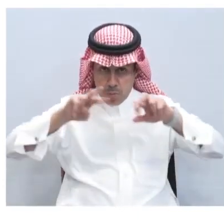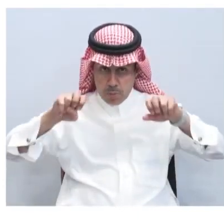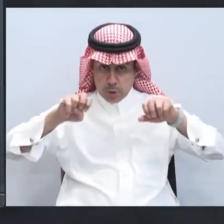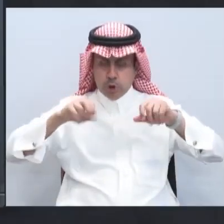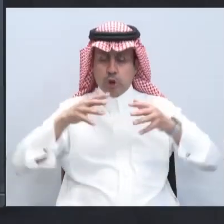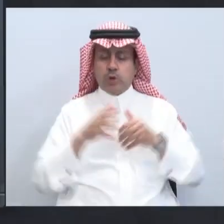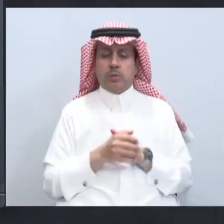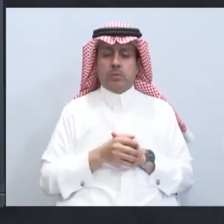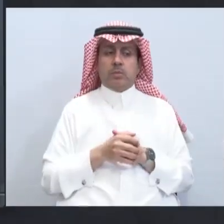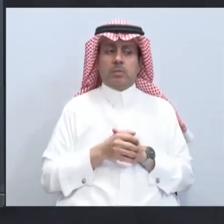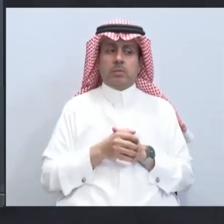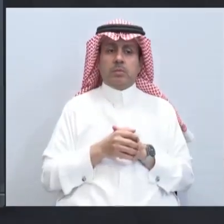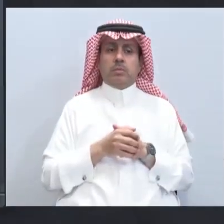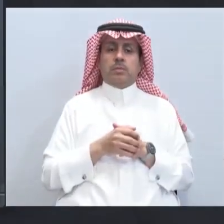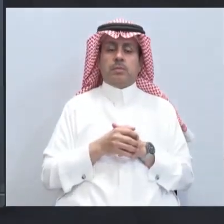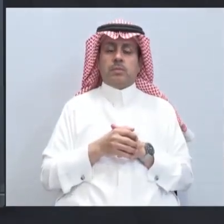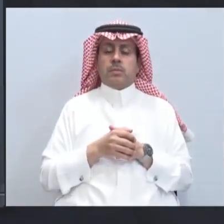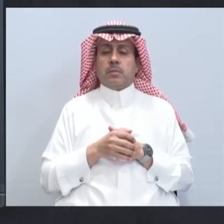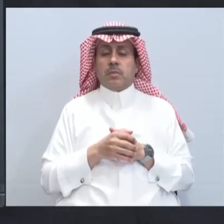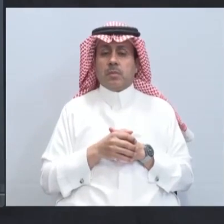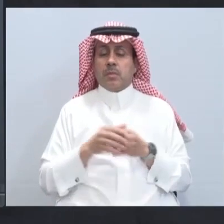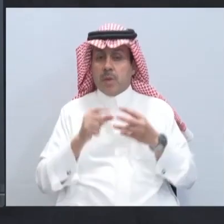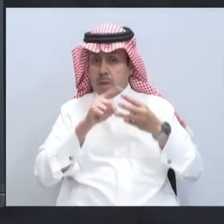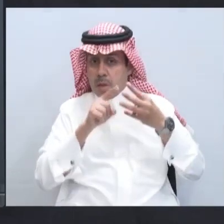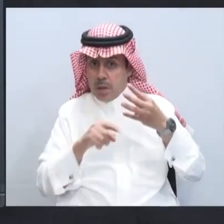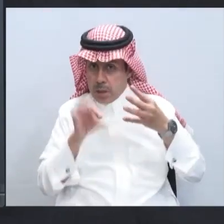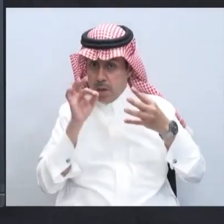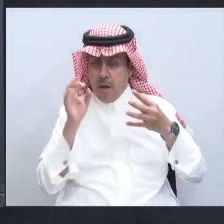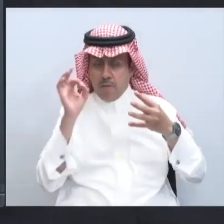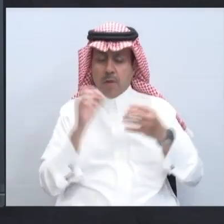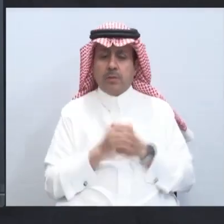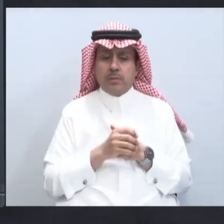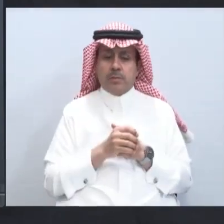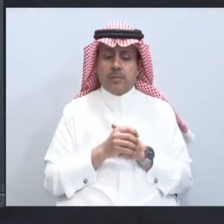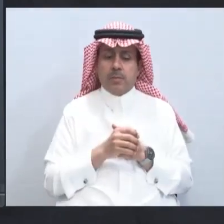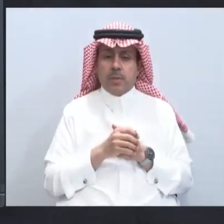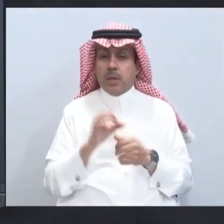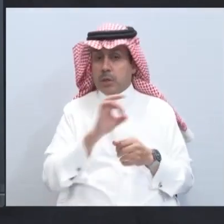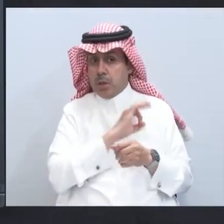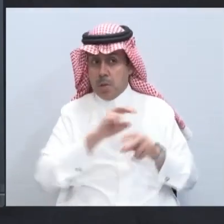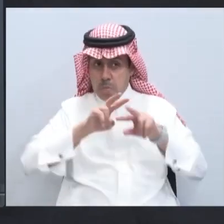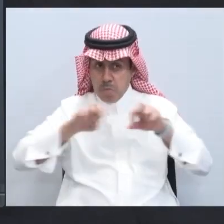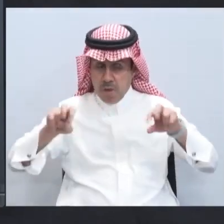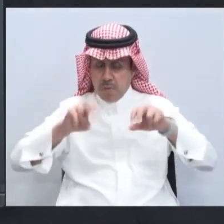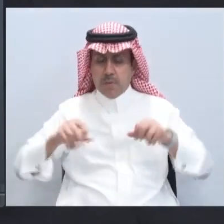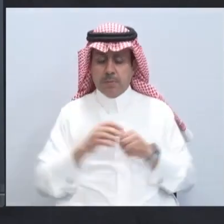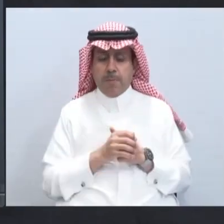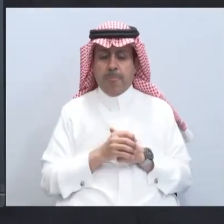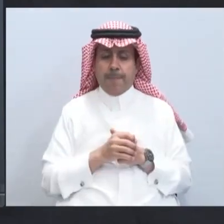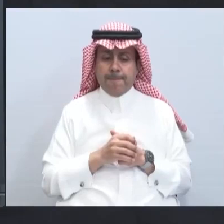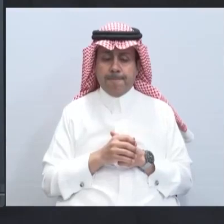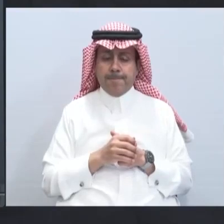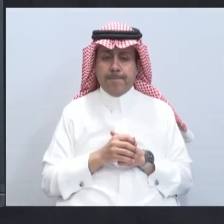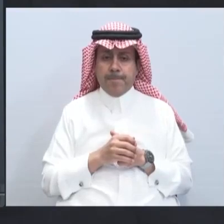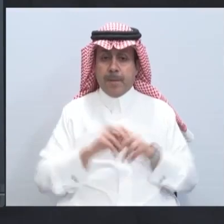هذه المحركات البحث تقدم لك الخيار لافضل ما انت ترغب البحث عن تبدا من خلال